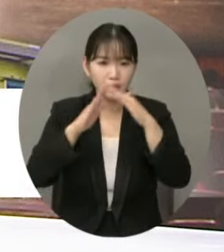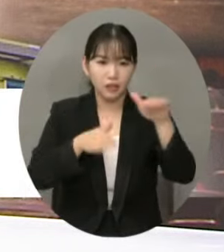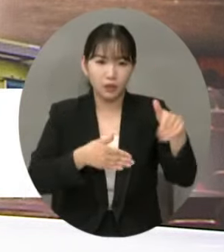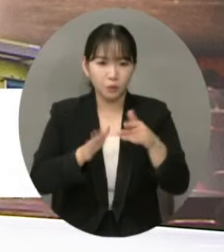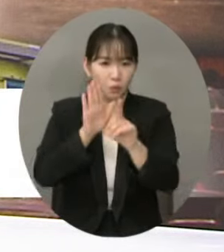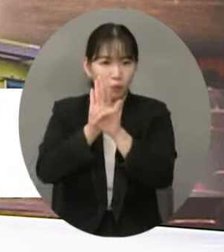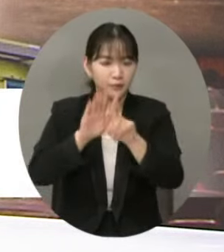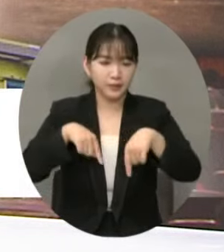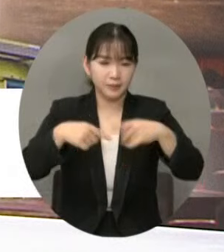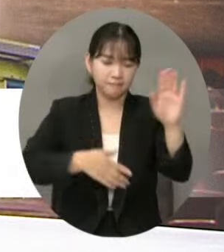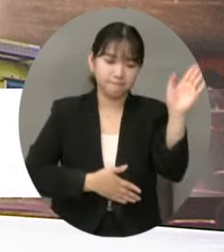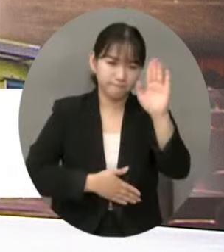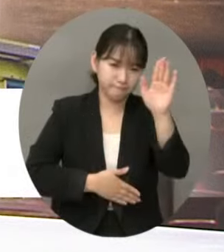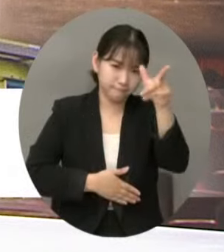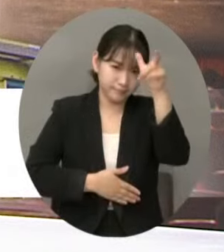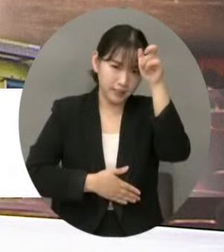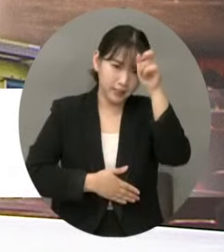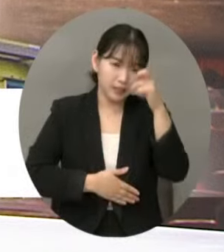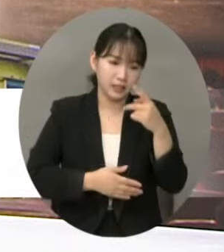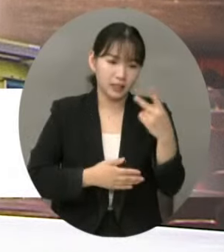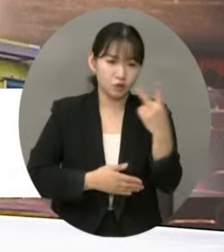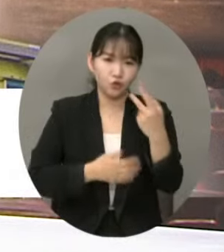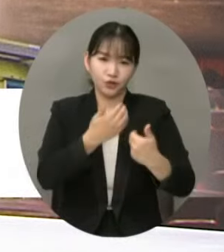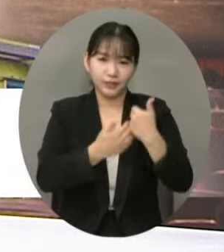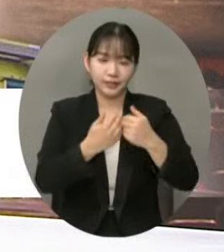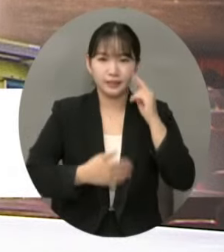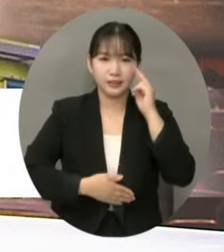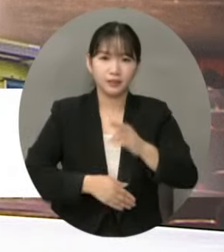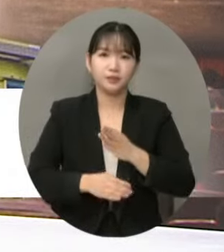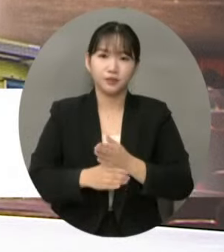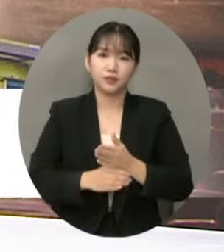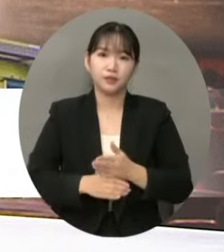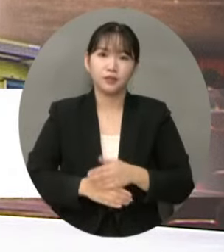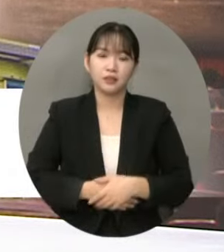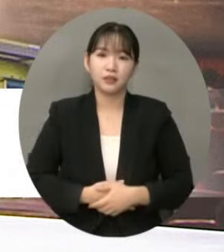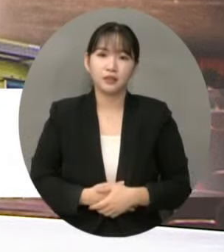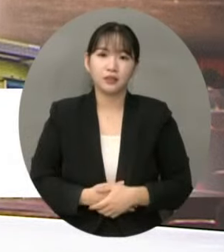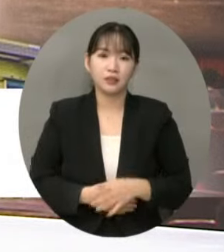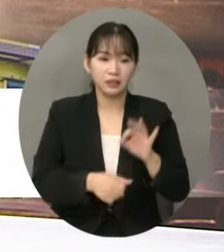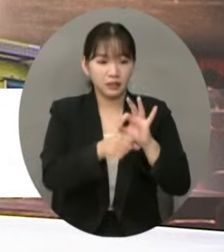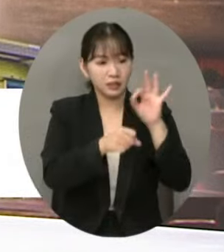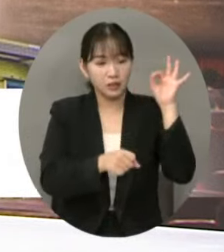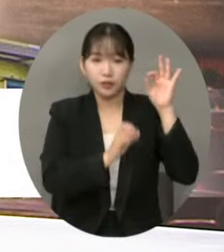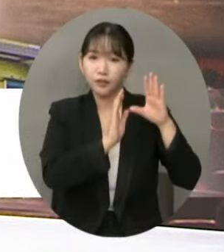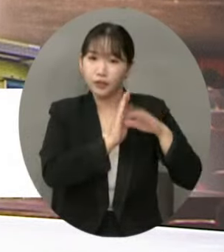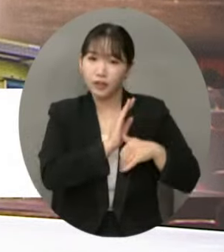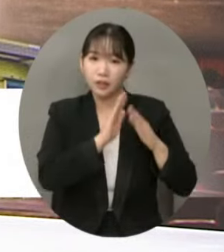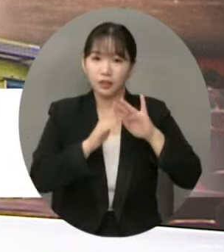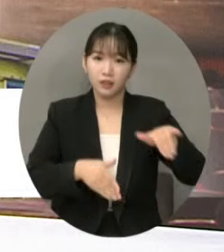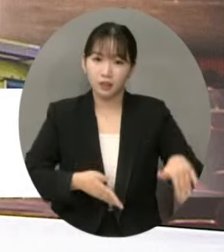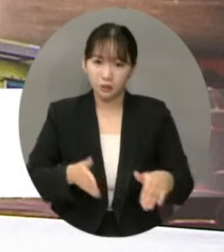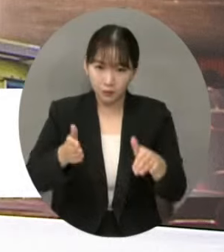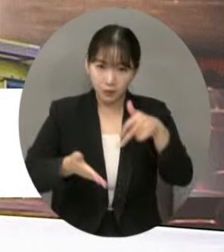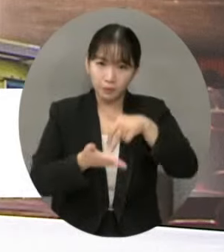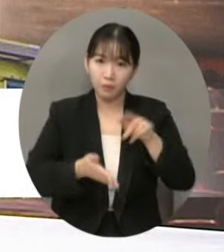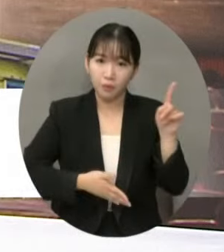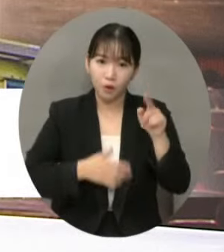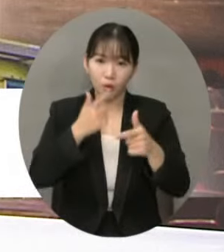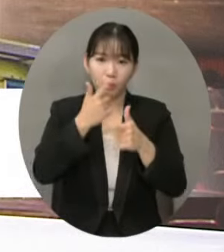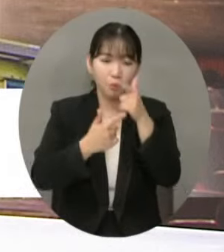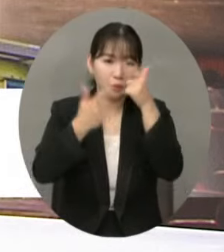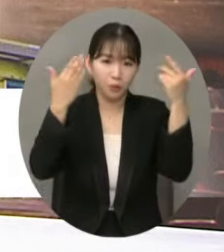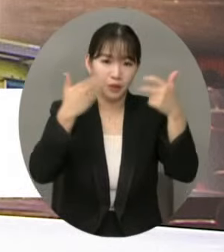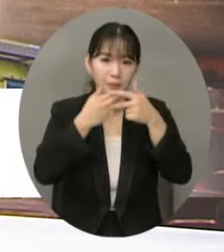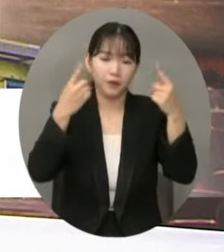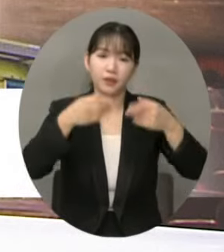불참을 고소하면서 갈등 양상이 심각해지고 있습니다. 불과 10여 년 전만 하더라도 전라남도는 목포대 의대